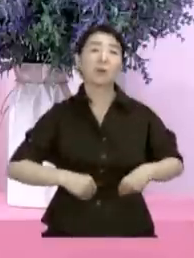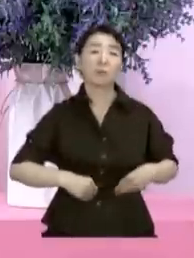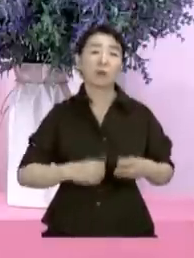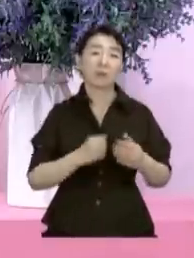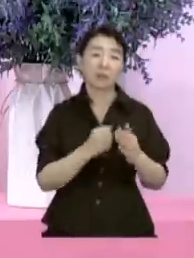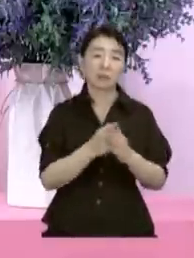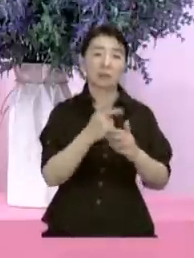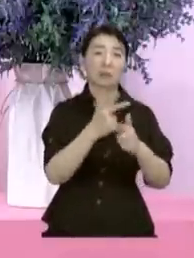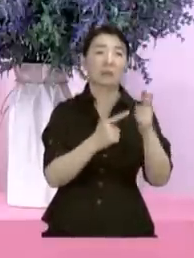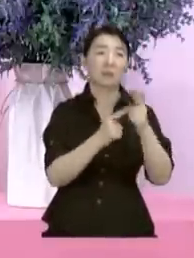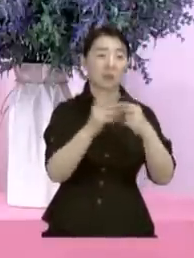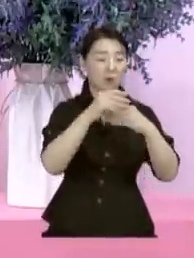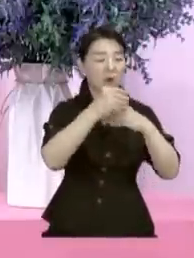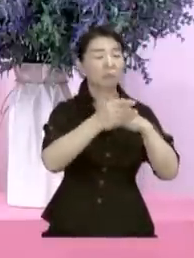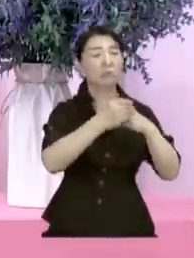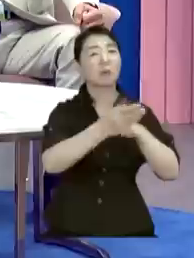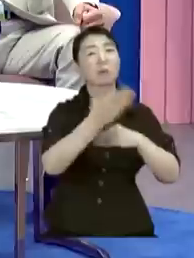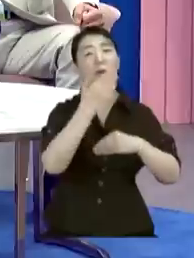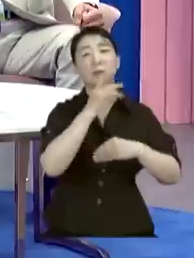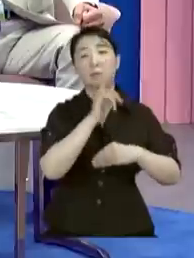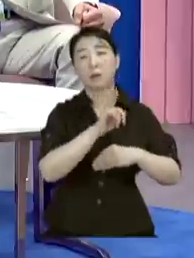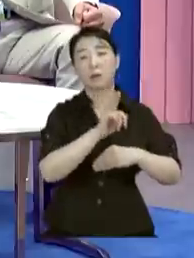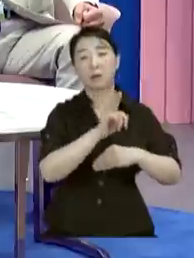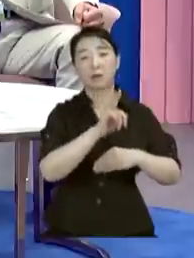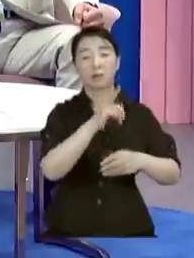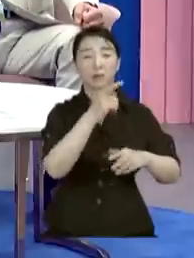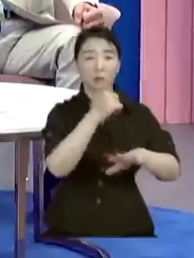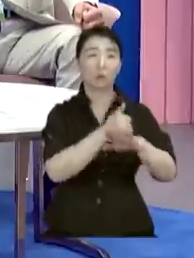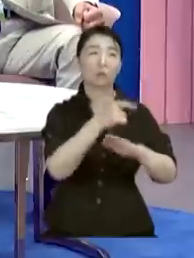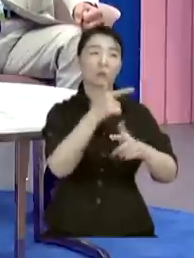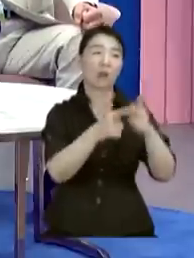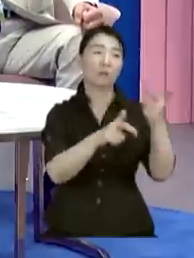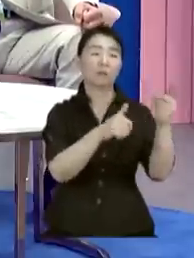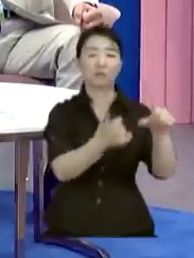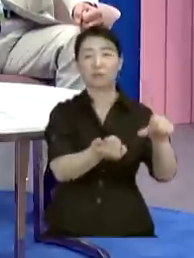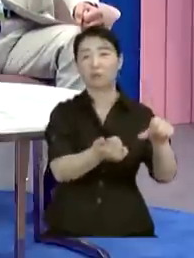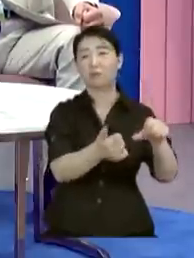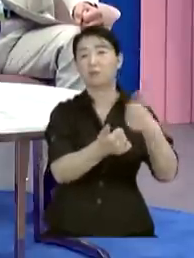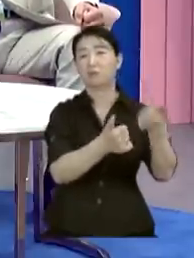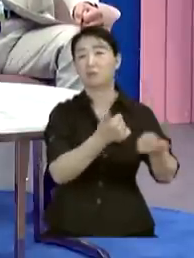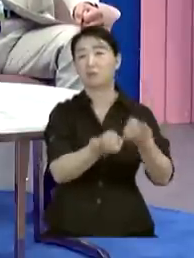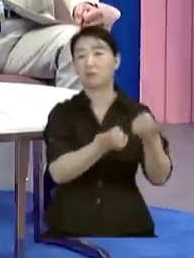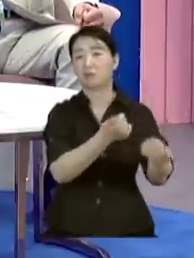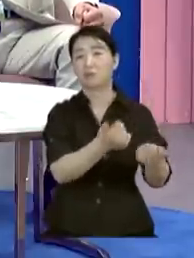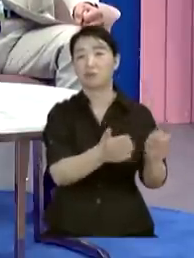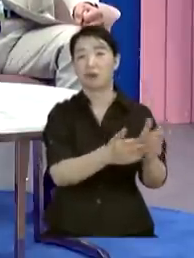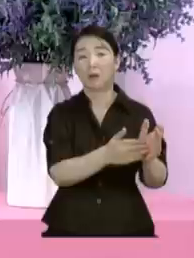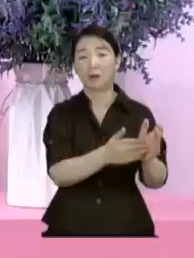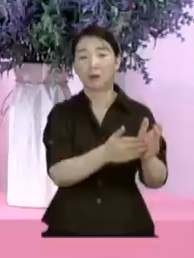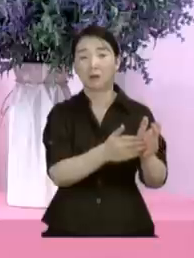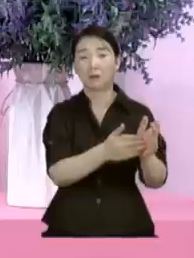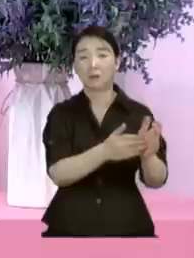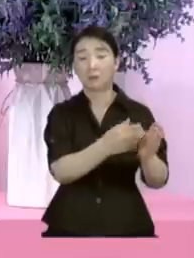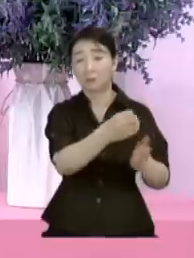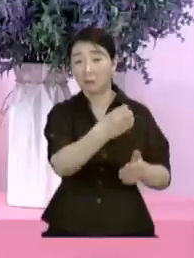배고파서 나무 껍질을 벗겨 먹었다는 거예요. 그리고 나무들이 다 죽었다는 거예요. 그래서 그 얘기를 듣고